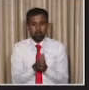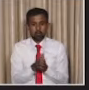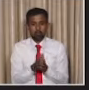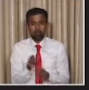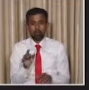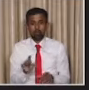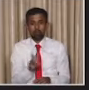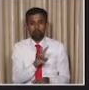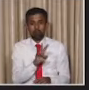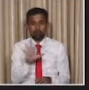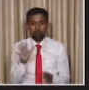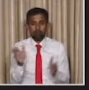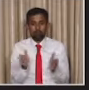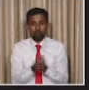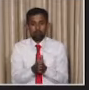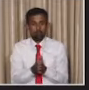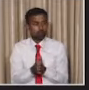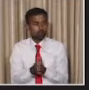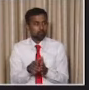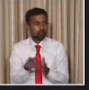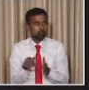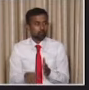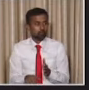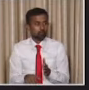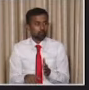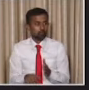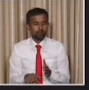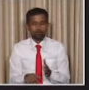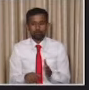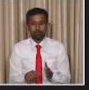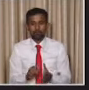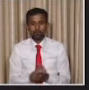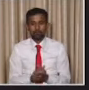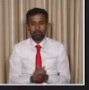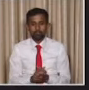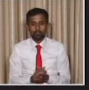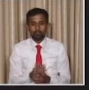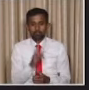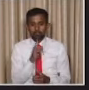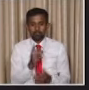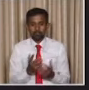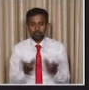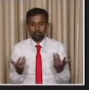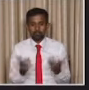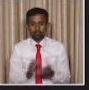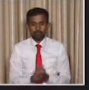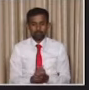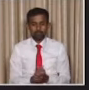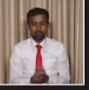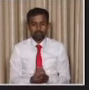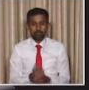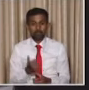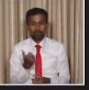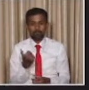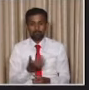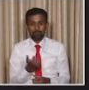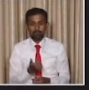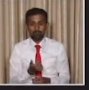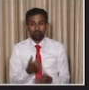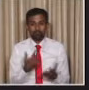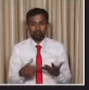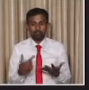misi pahak sana ambe nama mi ayatan misi pahak en karnu kian debe namut wedagat